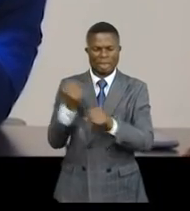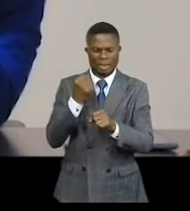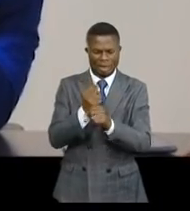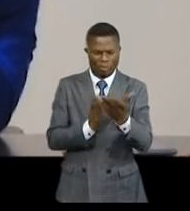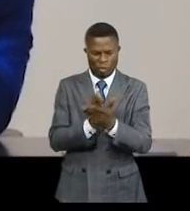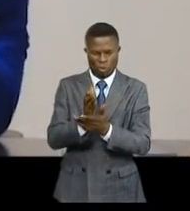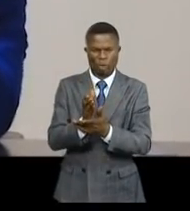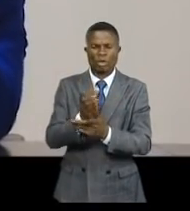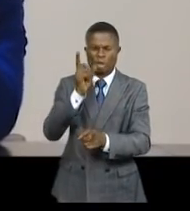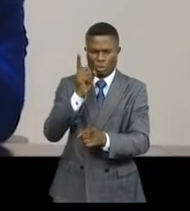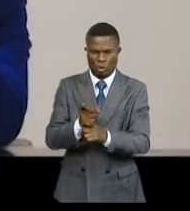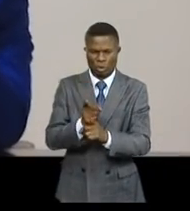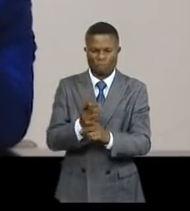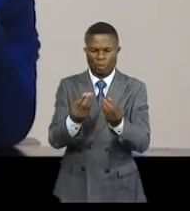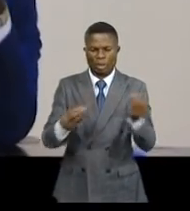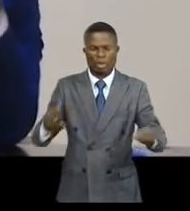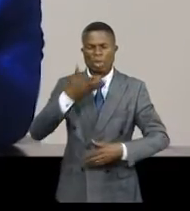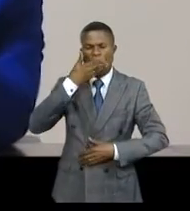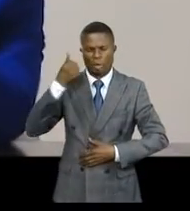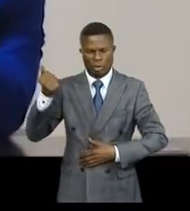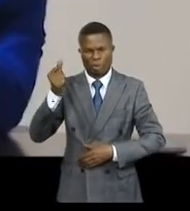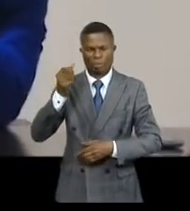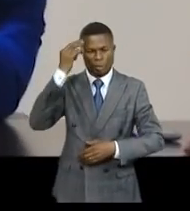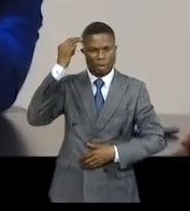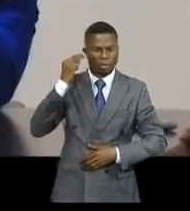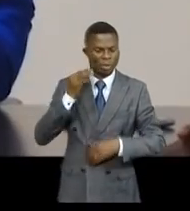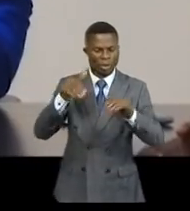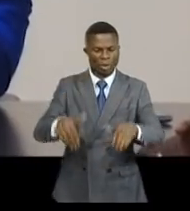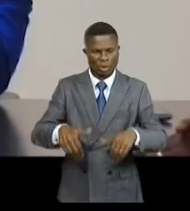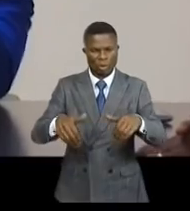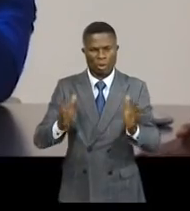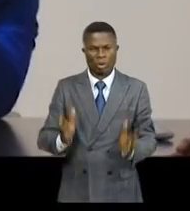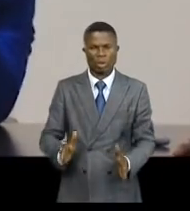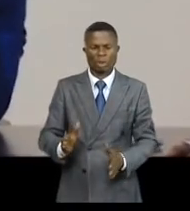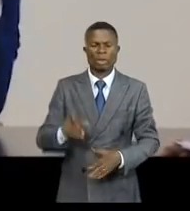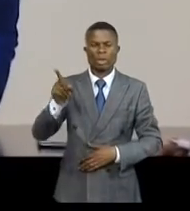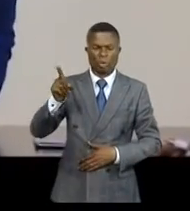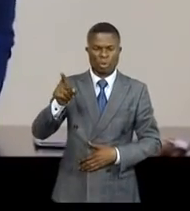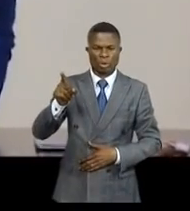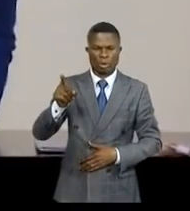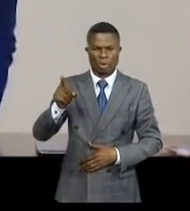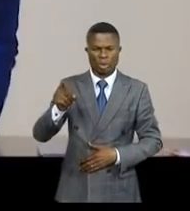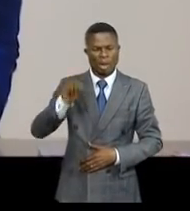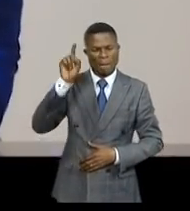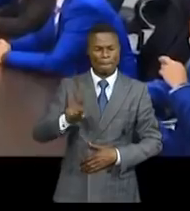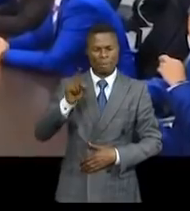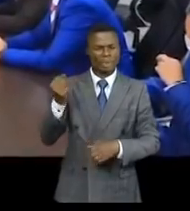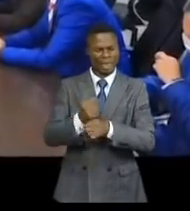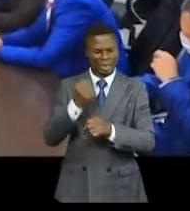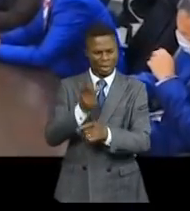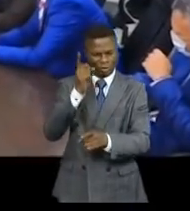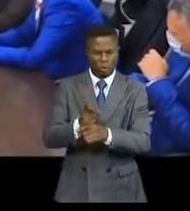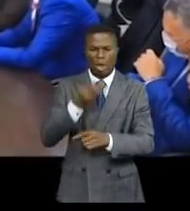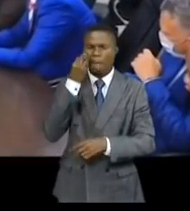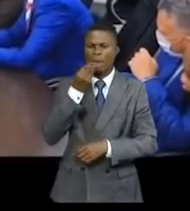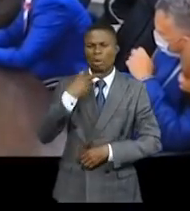et récolter des résultats à impact réel, le ministre de l'Agriculture, Désiré Ndinga-Biriand, veut plus de pragmatisme. Quelques heures plus